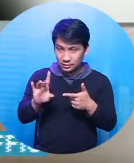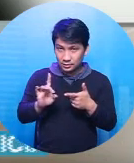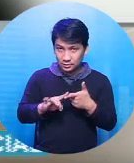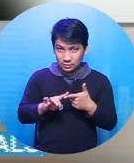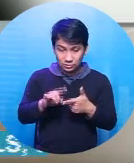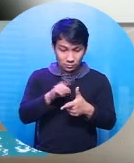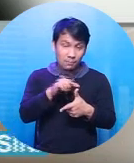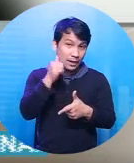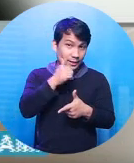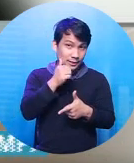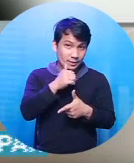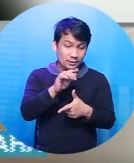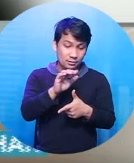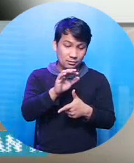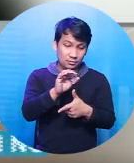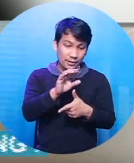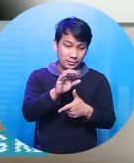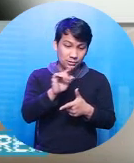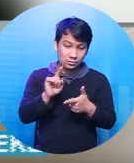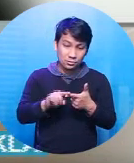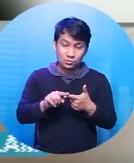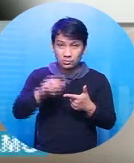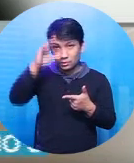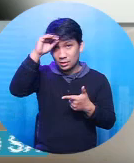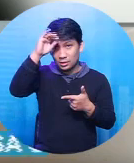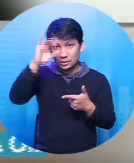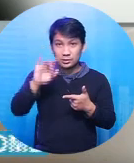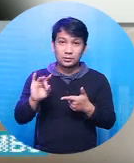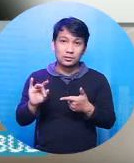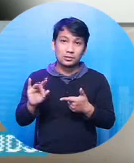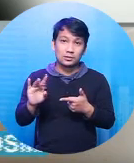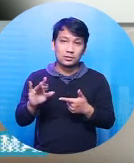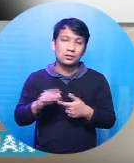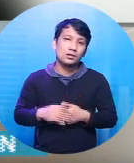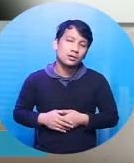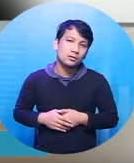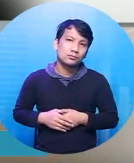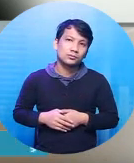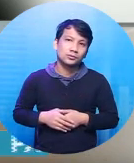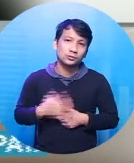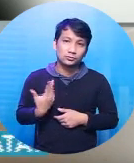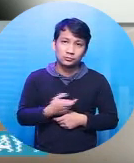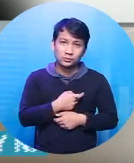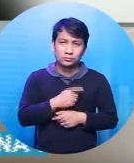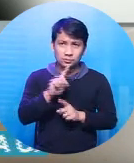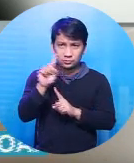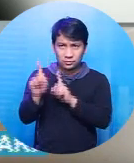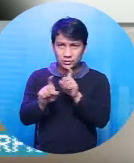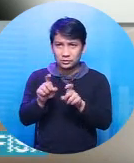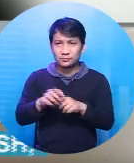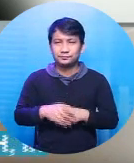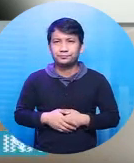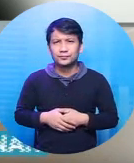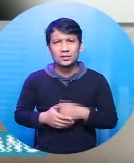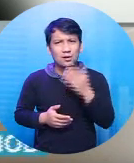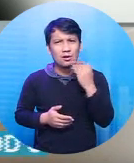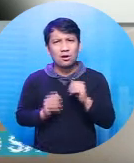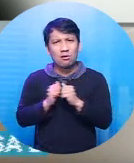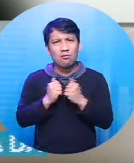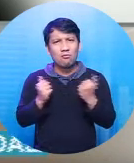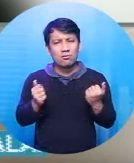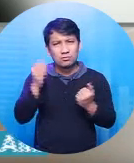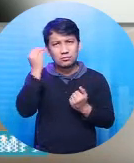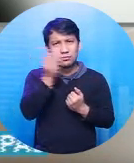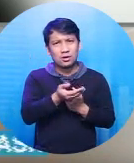isa mag-i-18. Now, Nay, pasensya na ya. Okay. Masakit man to para sa inyo, pero gusto ko lang malaman kung paano